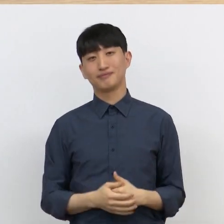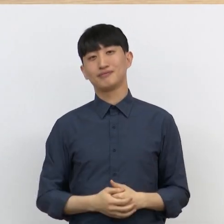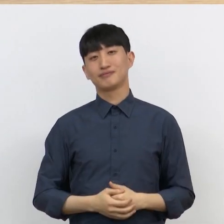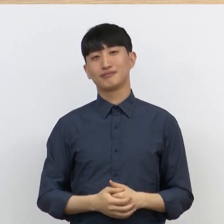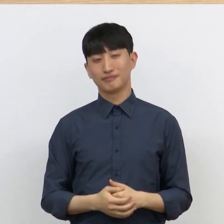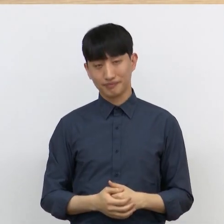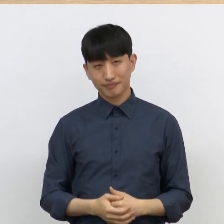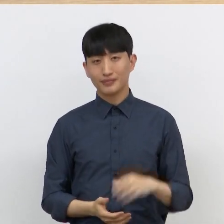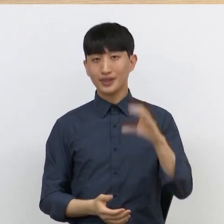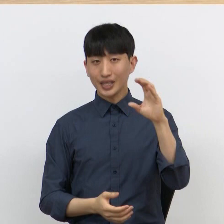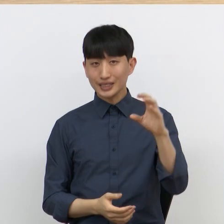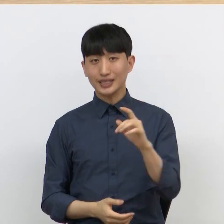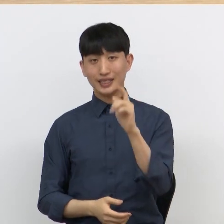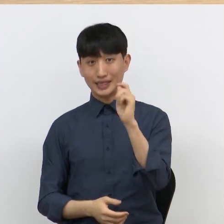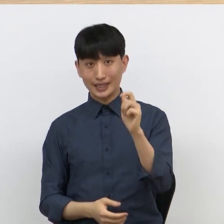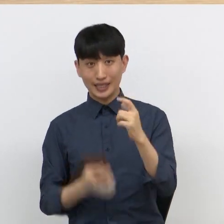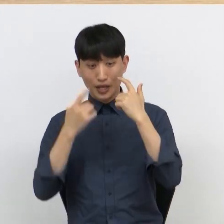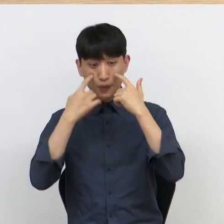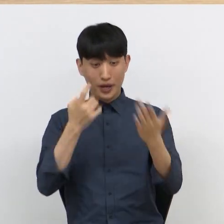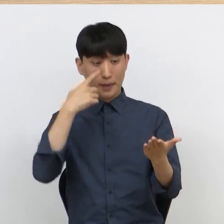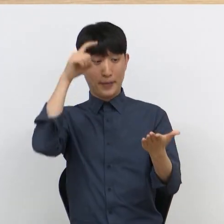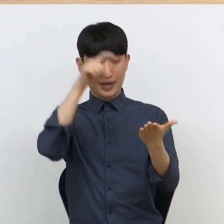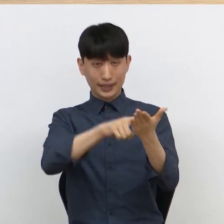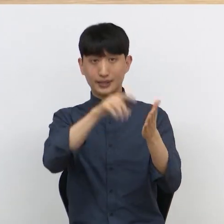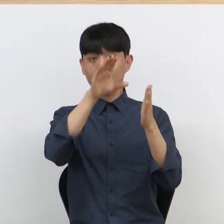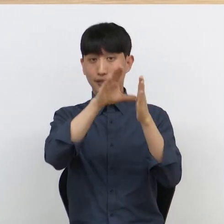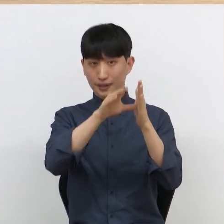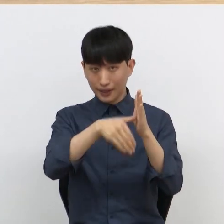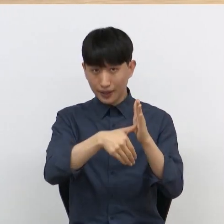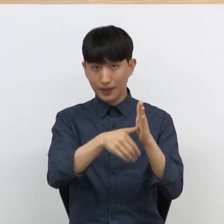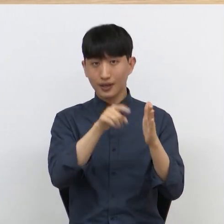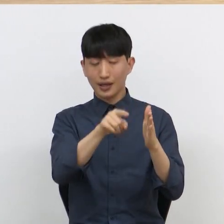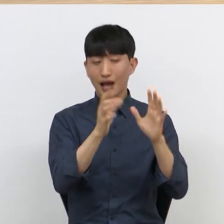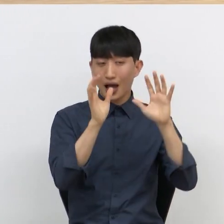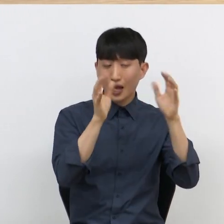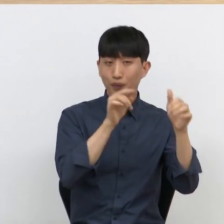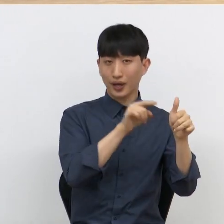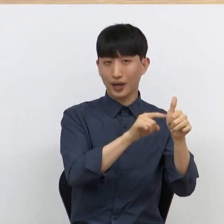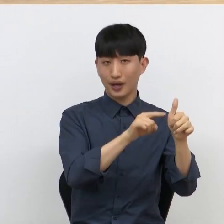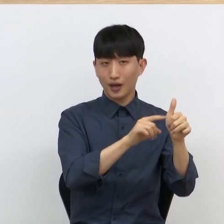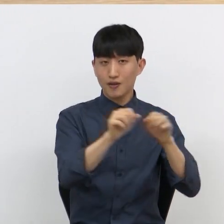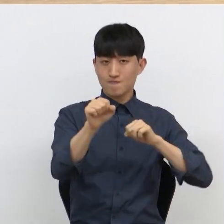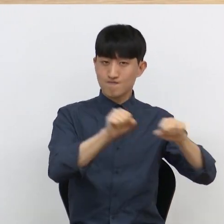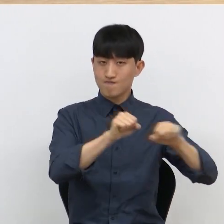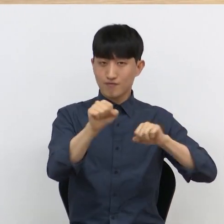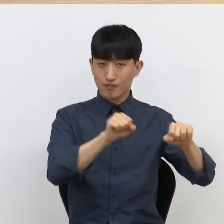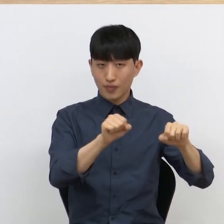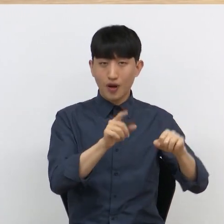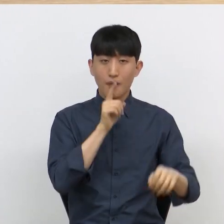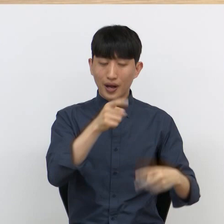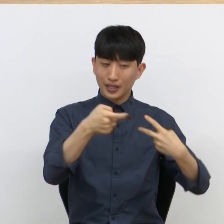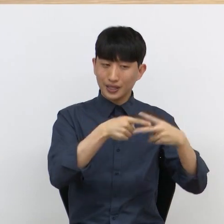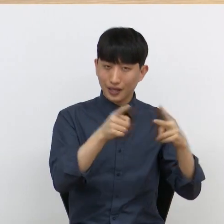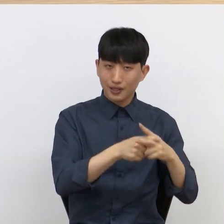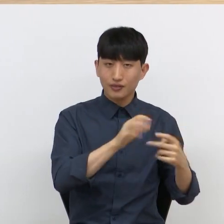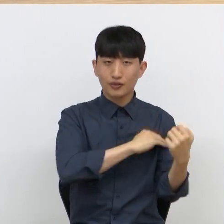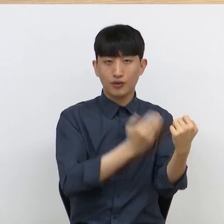C레벨과 T레벨을 정확하게 찾았을 때 그 아동의 퍼포먼스가 엄청 좋아지는 것을 알 수가